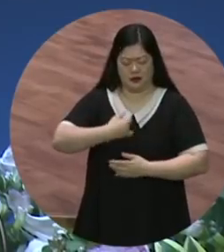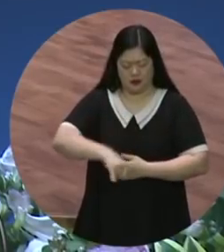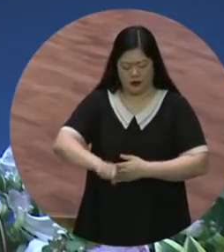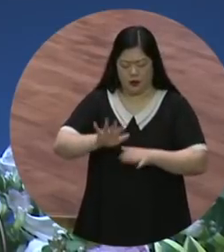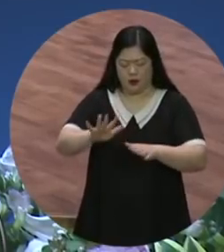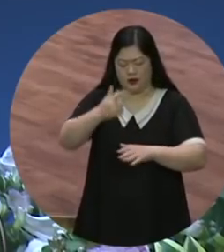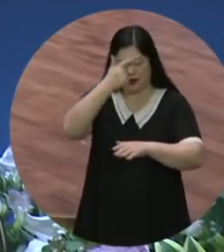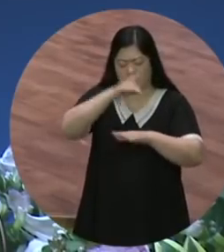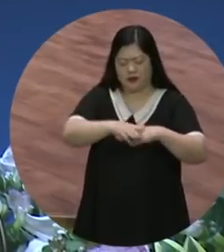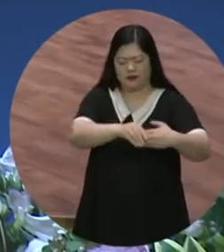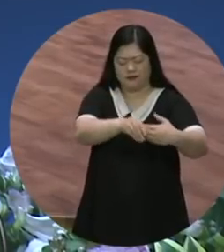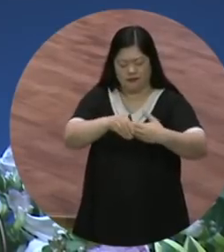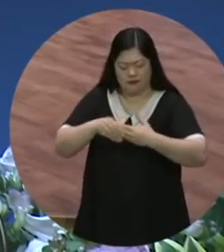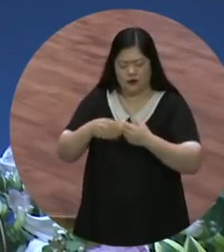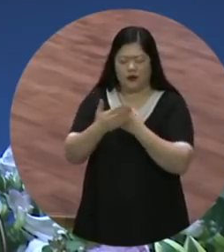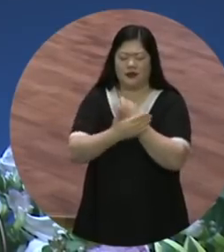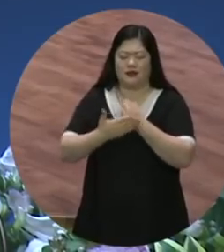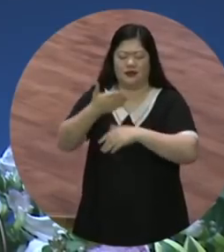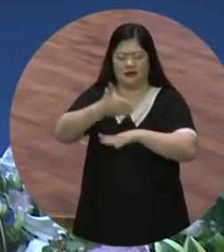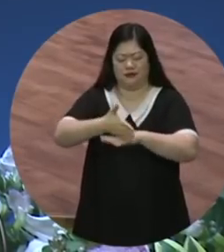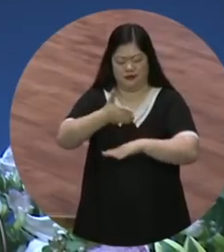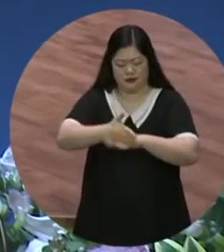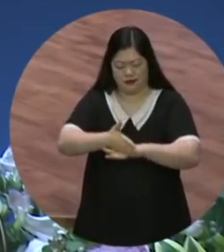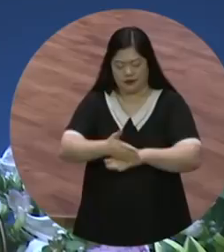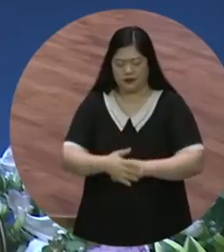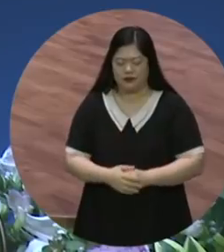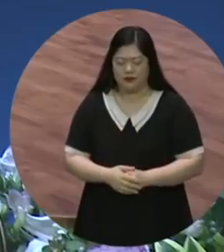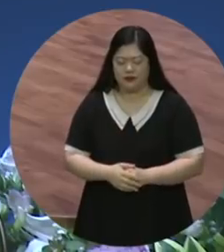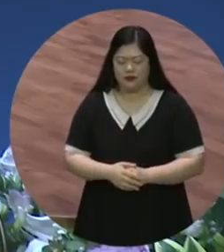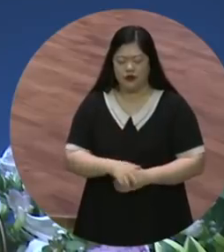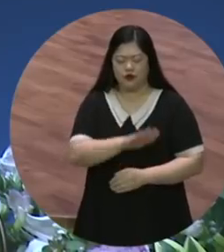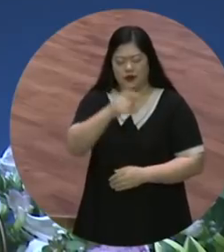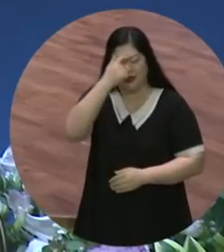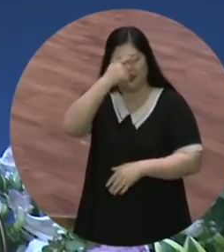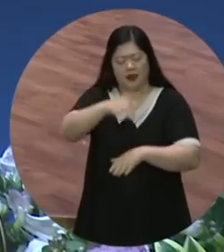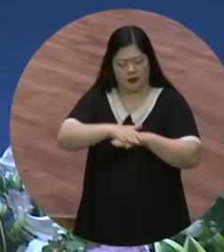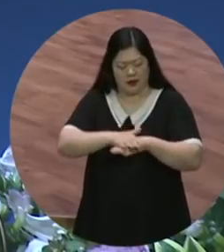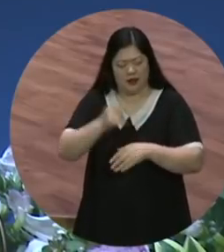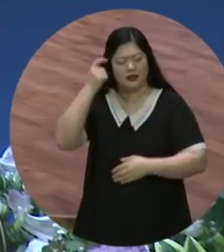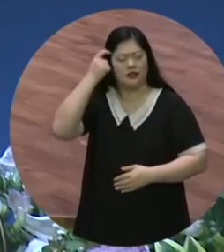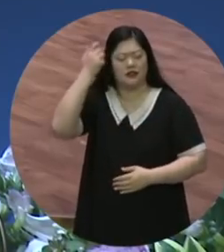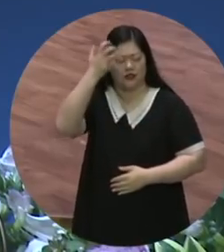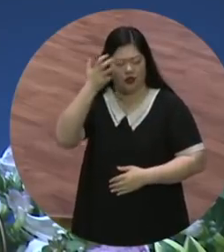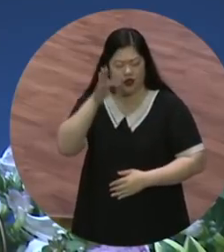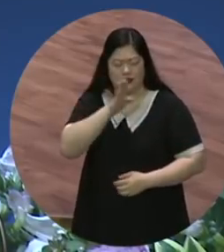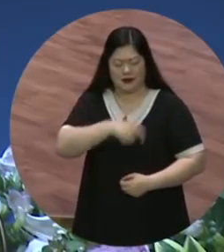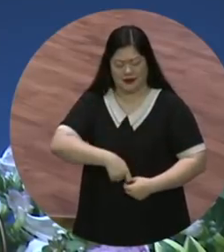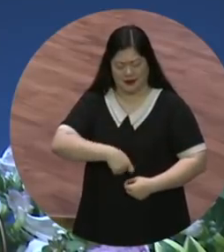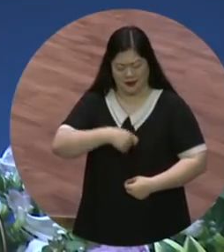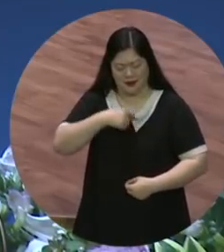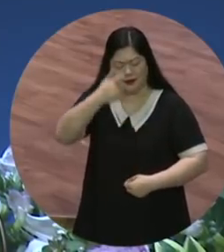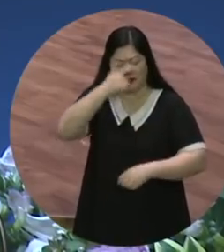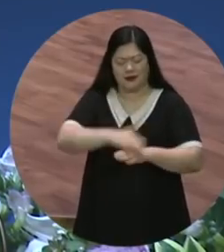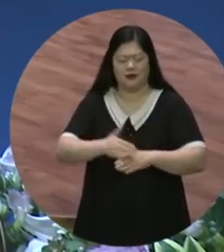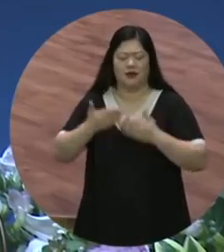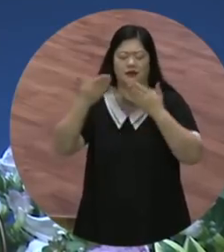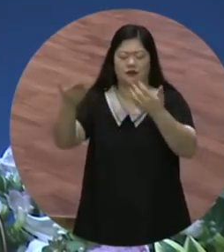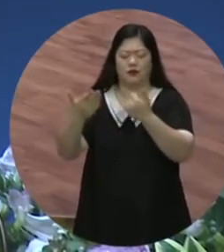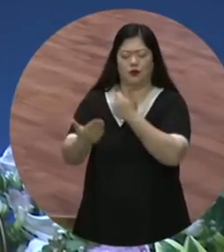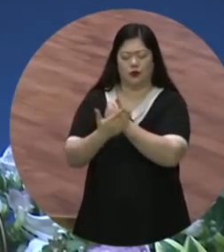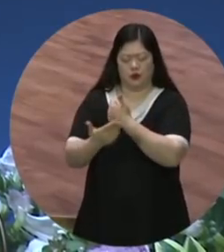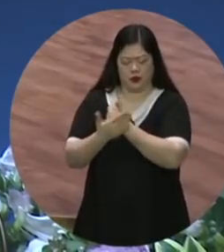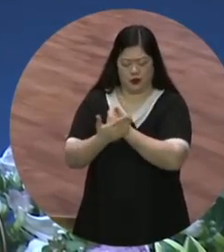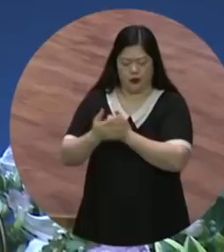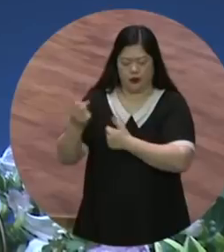수 있도록 은혜 주신 것 감사를 드립니다. 우리의 예배가 영과 진리로 드리는 예배 되게 하여 주옵시고, 선포되는